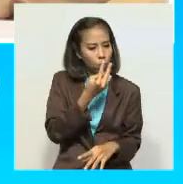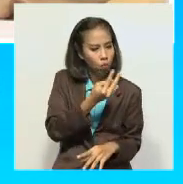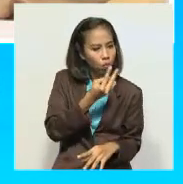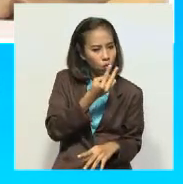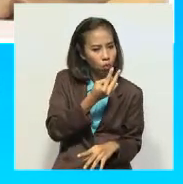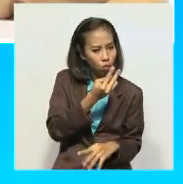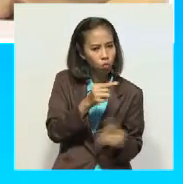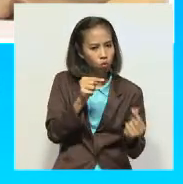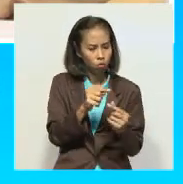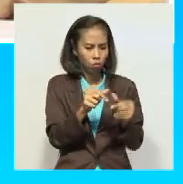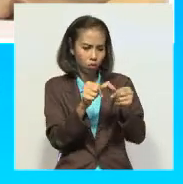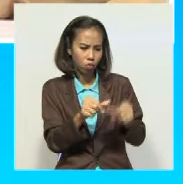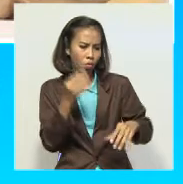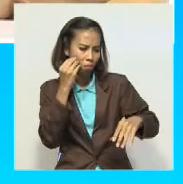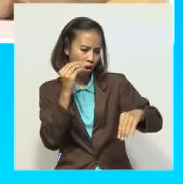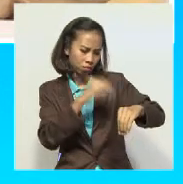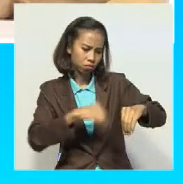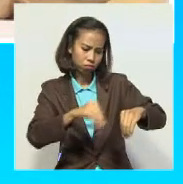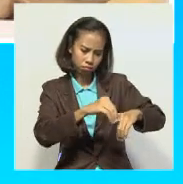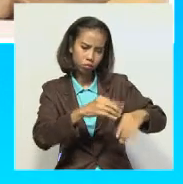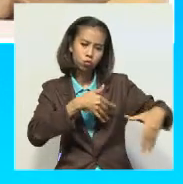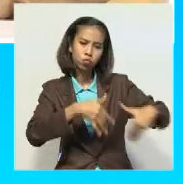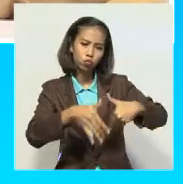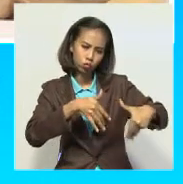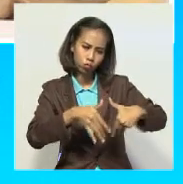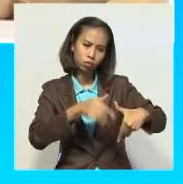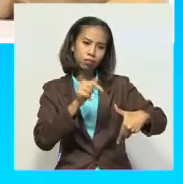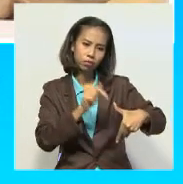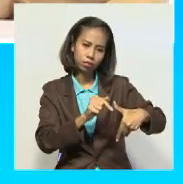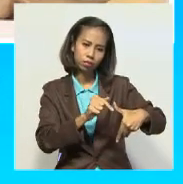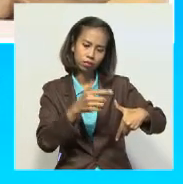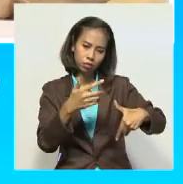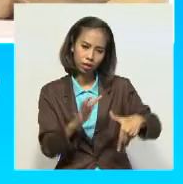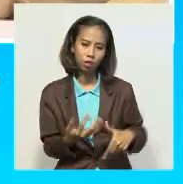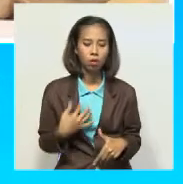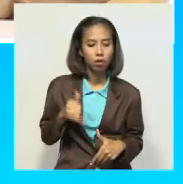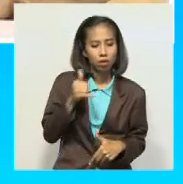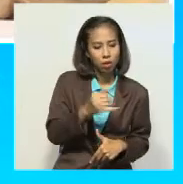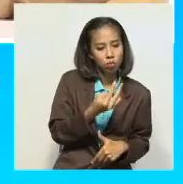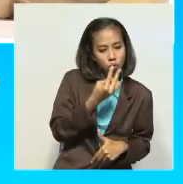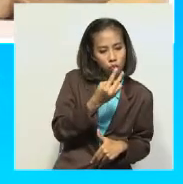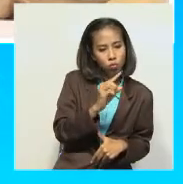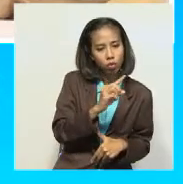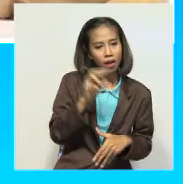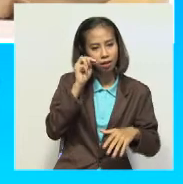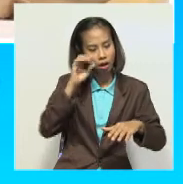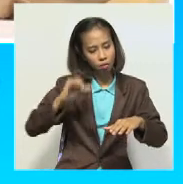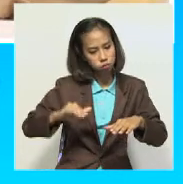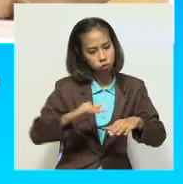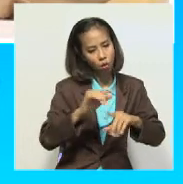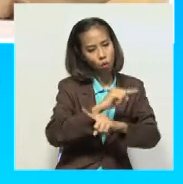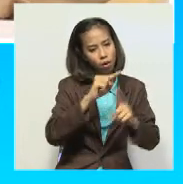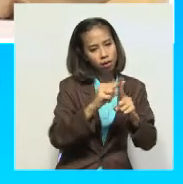ได้เฝ้าดูตรงที่อยู่อาศัยดูตรงจุดที่มีชุมชนแล้วเราก็ลงสำรวจเอาไว้ว่าตรงนี้นะเขาน้ำเริ่มเข้าวันนี้นะ